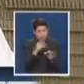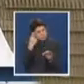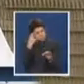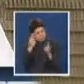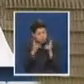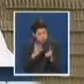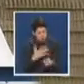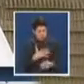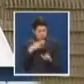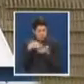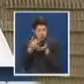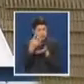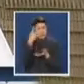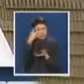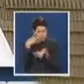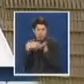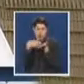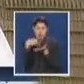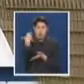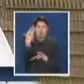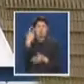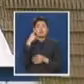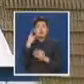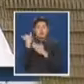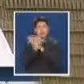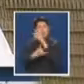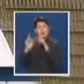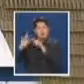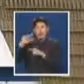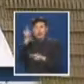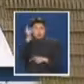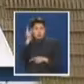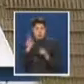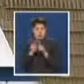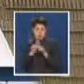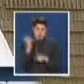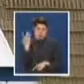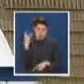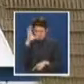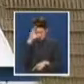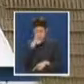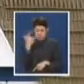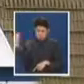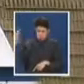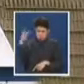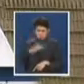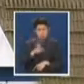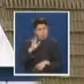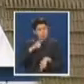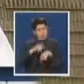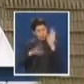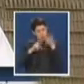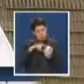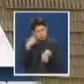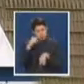นยังไงแล้วมันก็ควรจะเป็นอย่างนั้นนะครับขณะเดียวกันเนี่ยในต่างประเทศเขาก็เข้าใจนะผมก็เพิ่งกลับมาเมื่อคืนนี้นะถึงประมาณ4 ทุ่ม